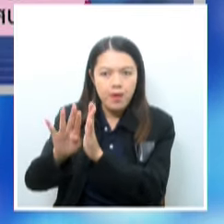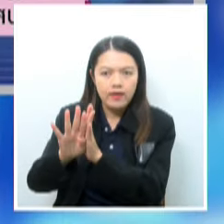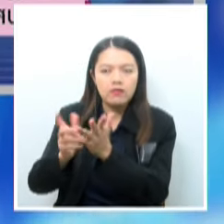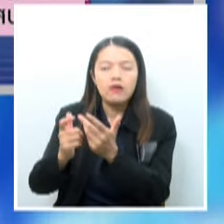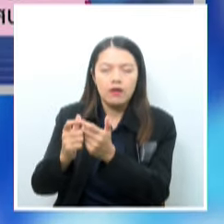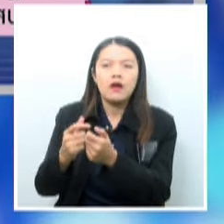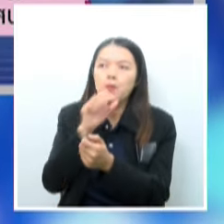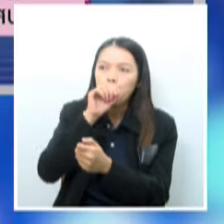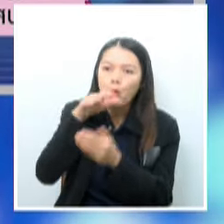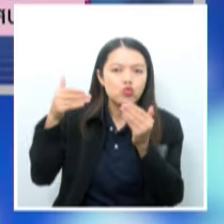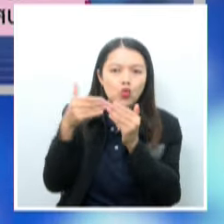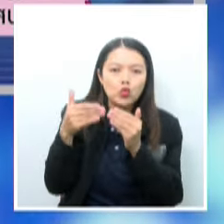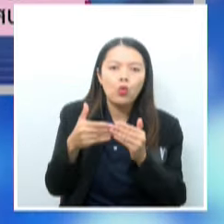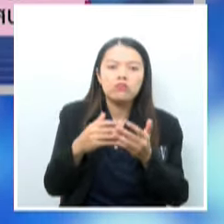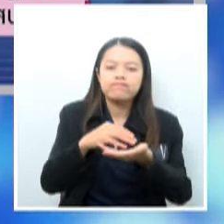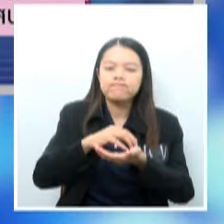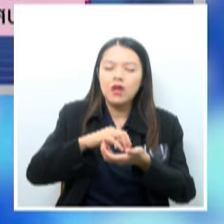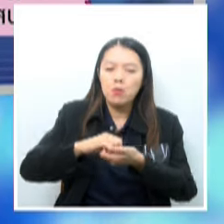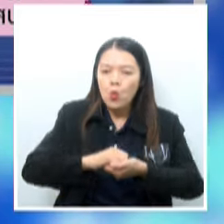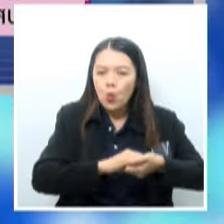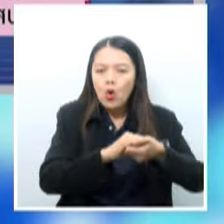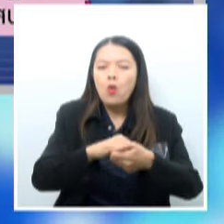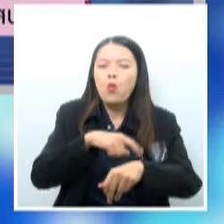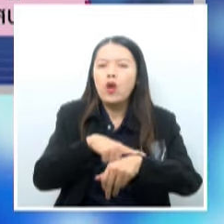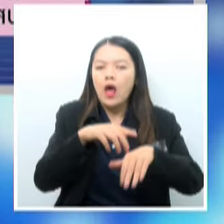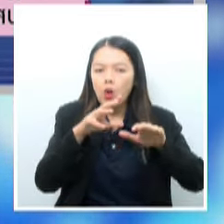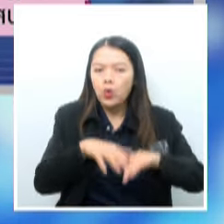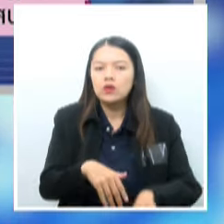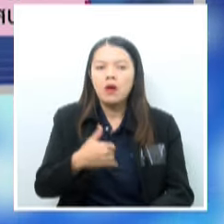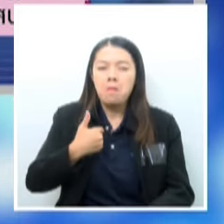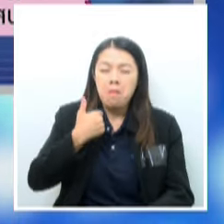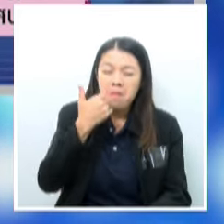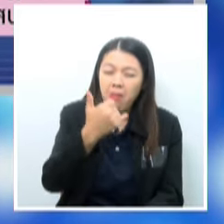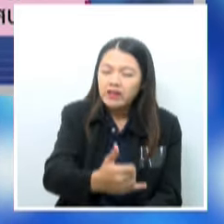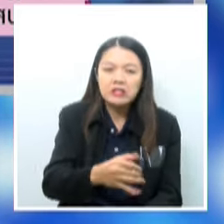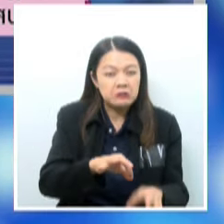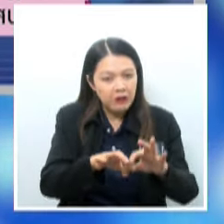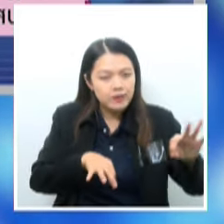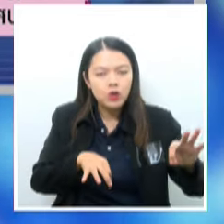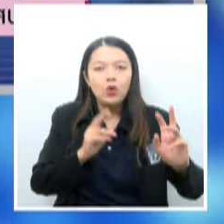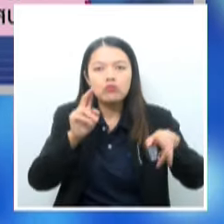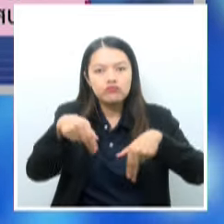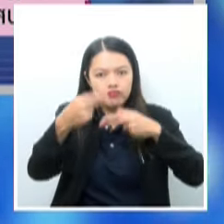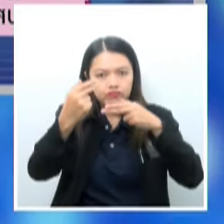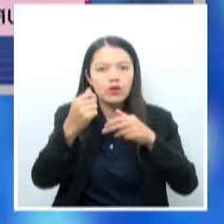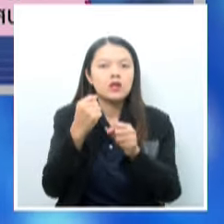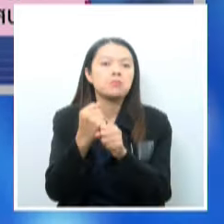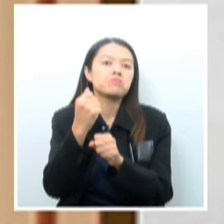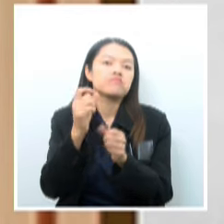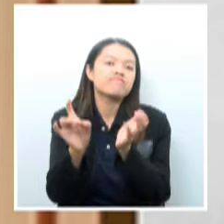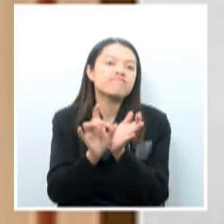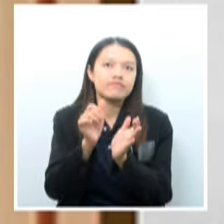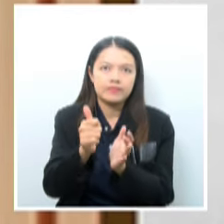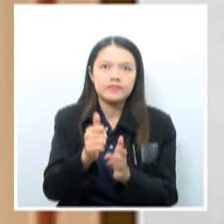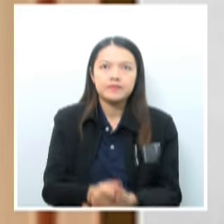งไปได้เขาเรียกว่านิเทศบูรณาการลดเวลาลดการเดินทางนะครับเพิ่มการออนไลน์เพื่อประสิทธิภาพครับเพ